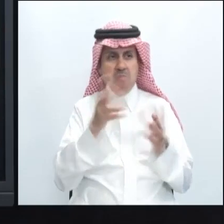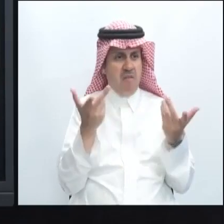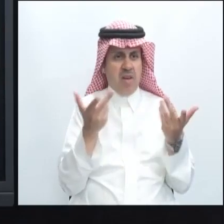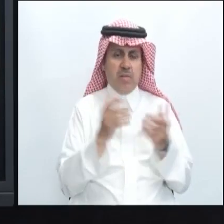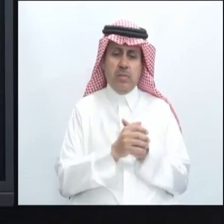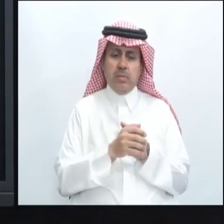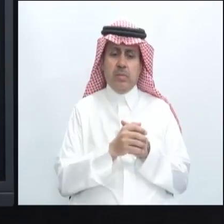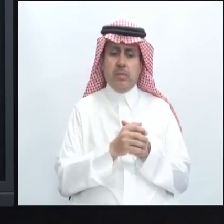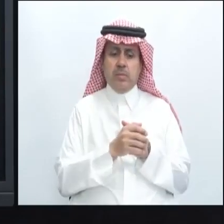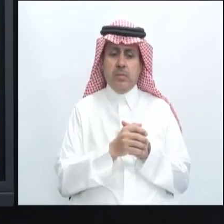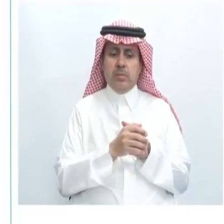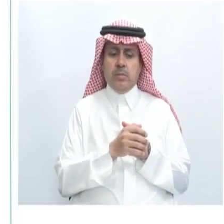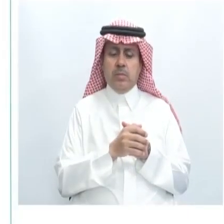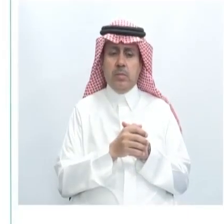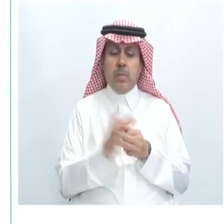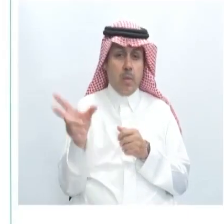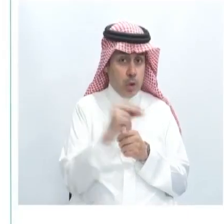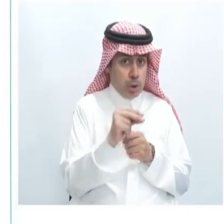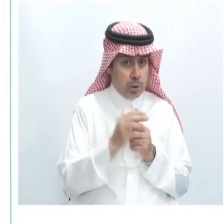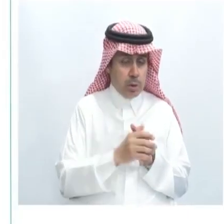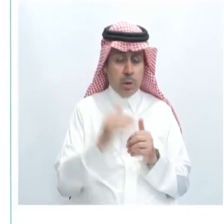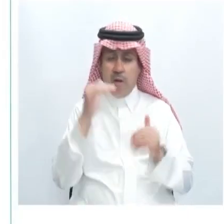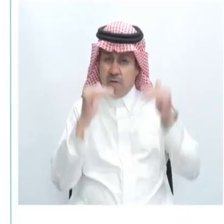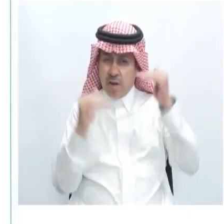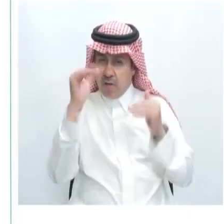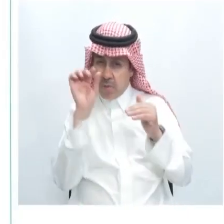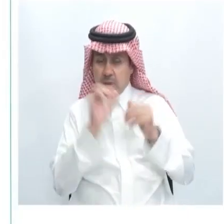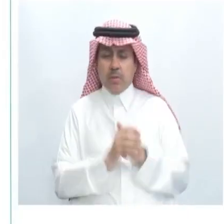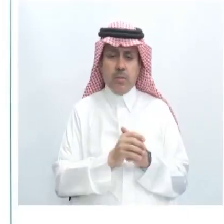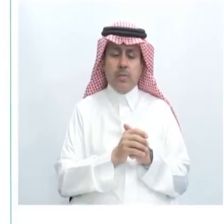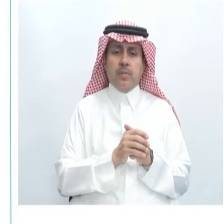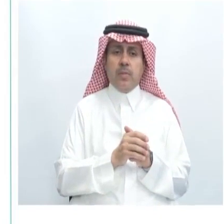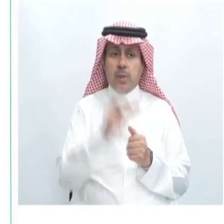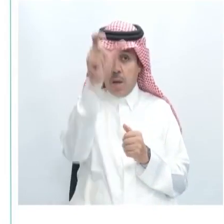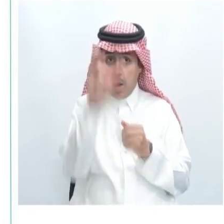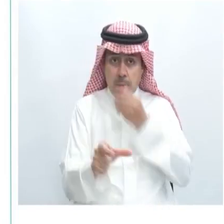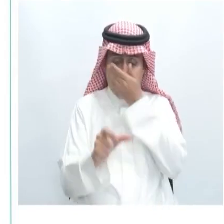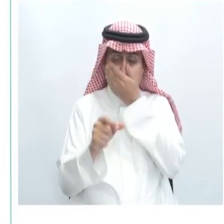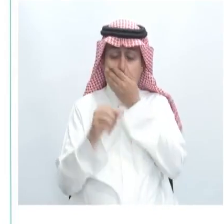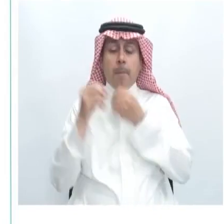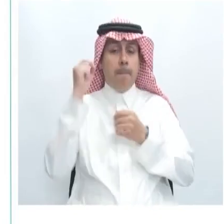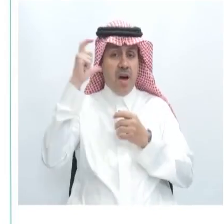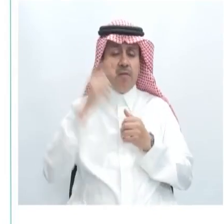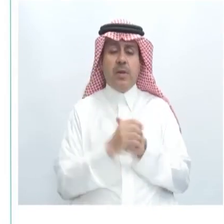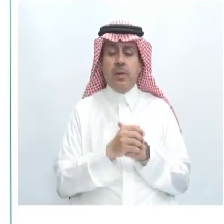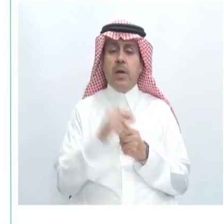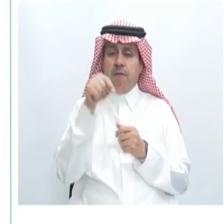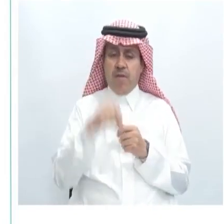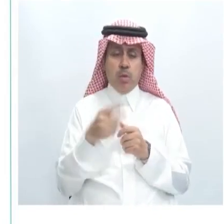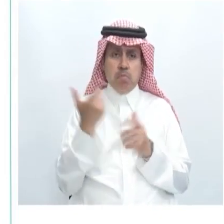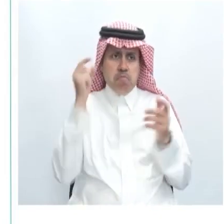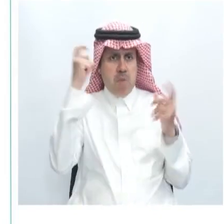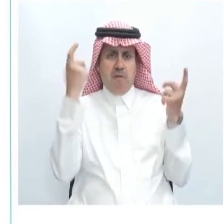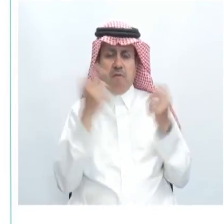الا بخبره كبيره لذلك العميل قد لا يعلم موجود هذا المنتج حتى لو كان ذا جوده عاليه لذلك تحتاج